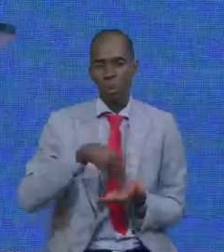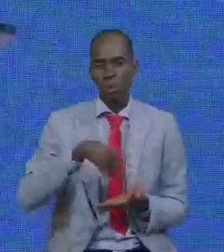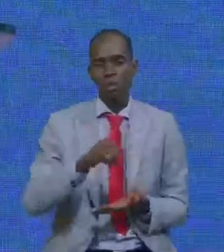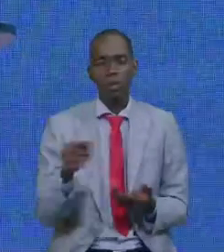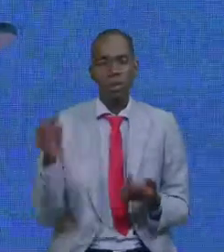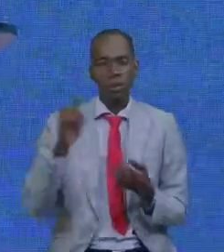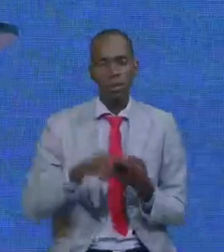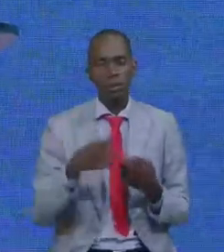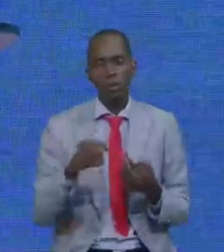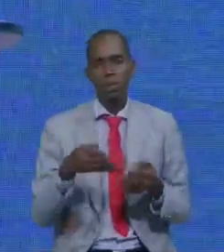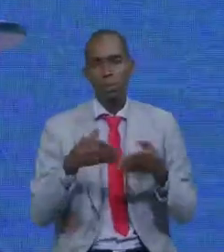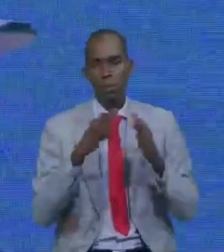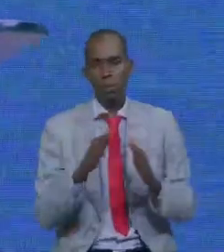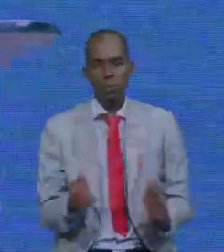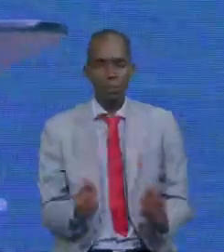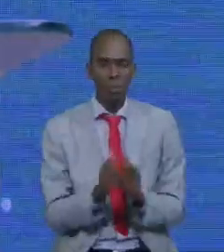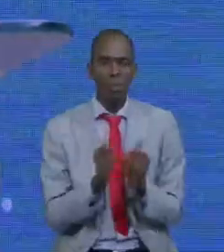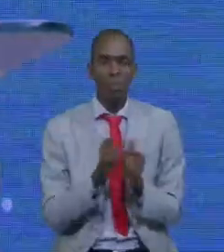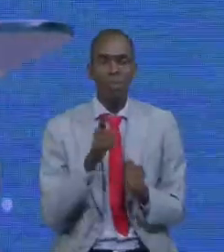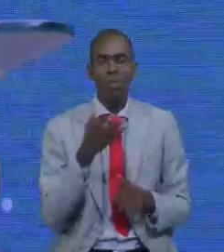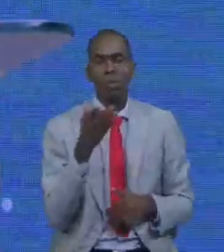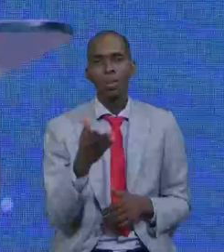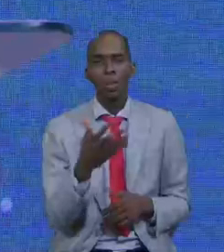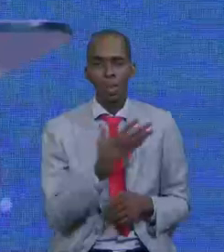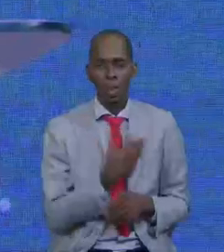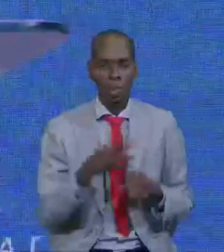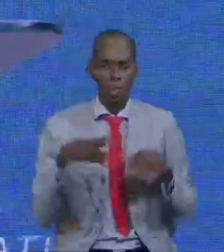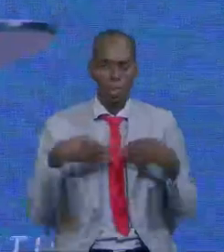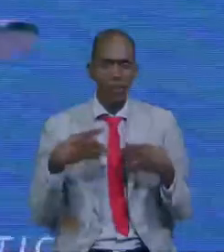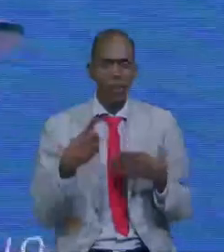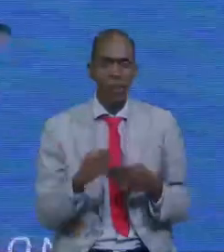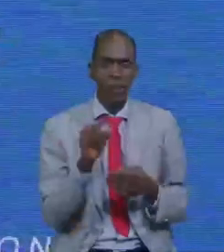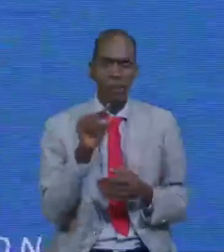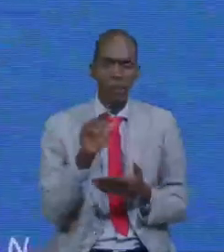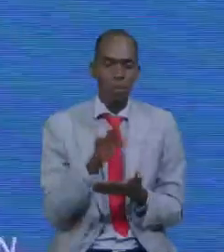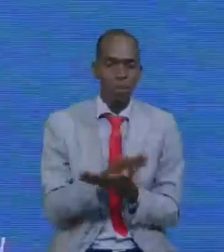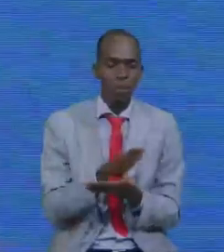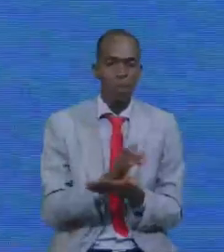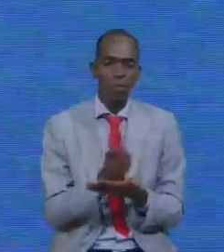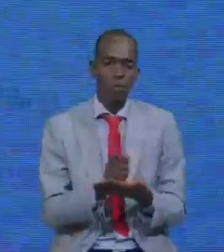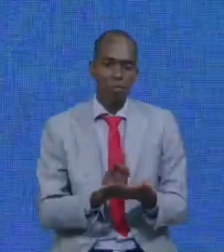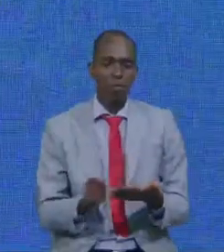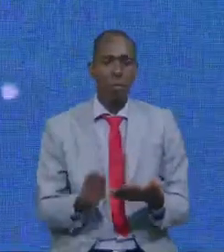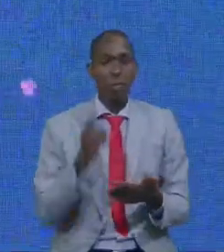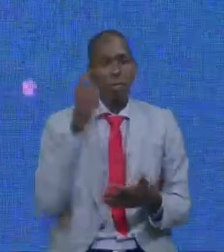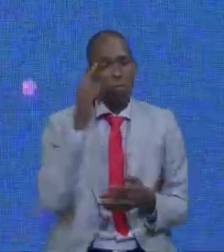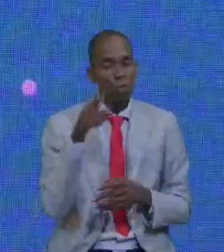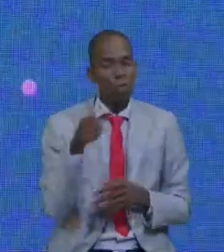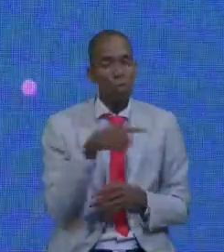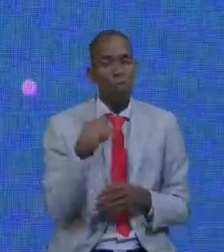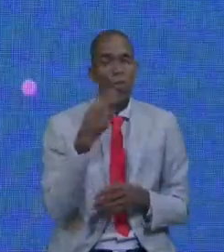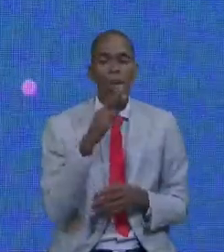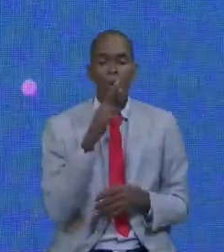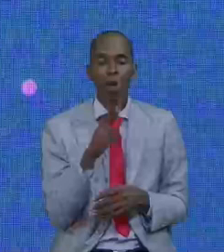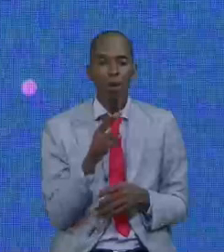l'église, sur un terrain de croisade, de célébration, ceux qui ont levé leurs mains